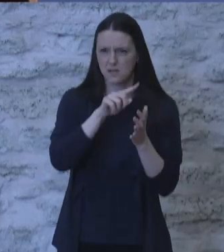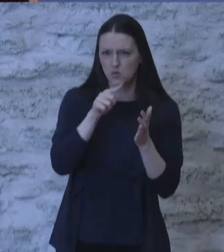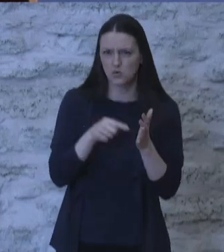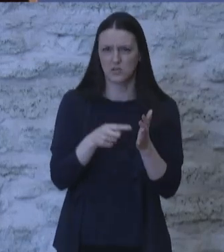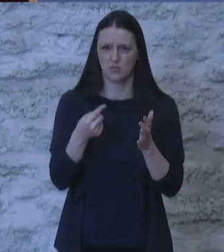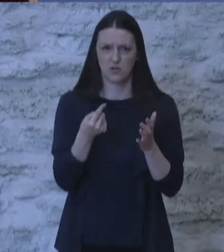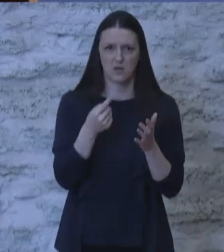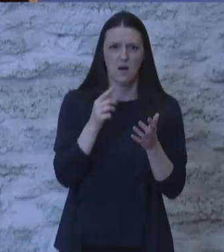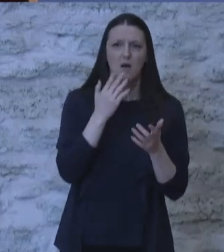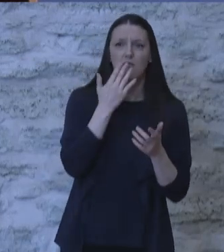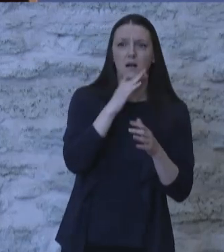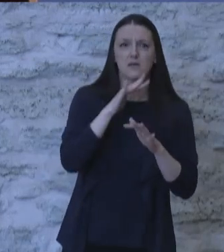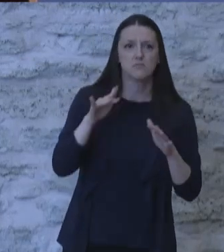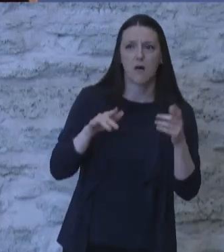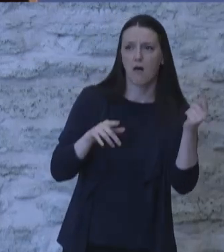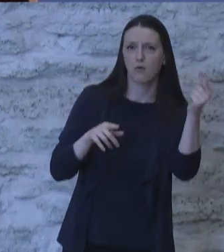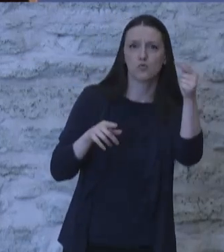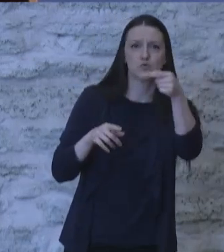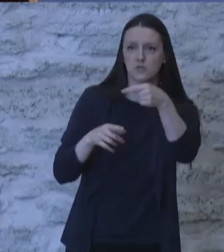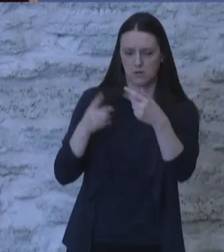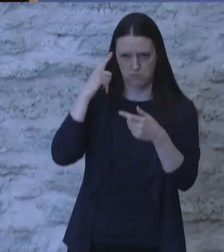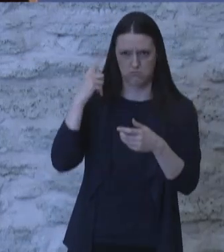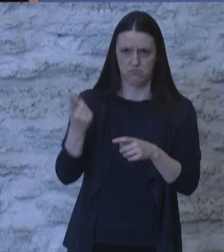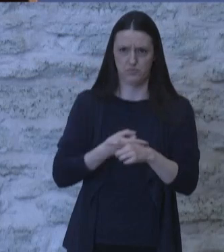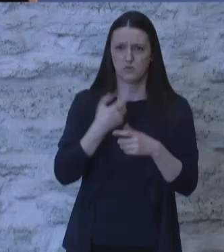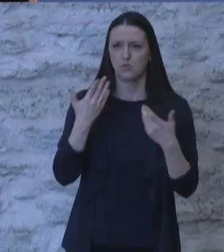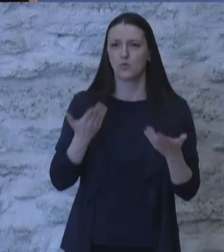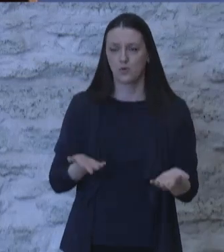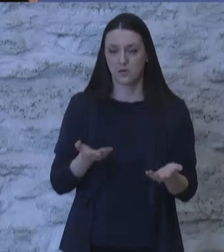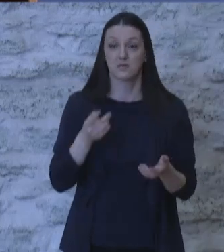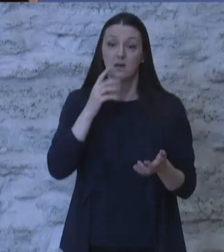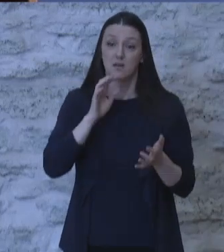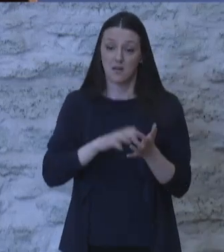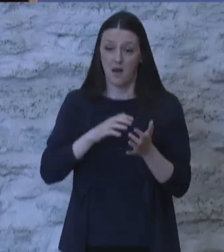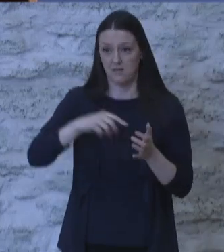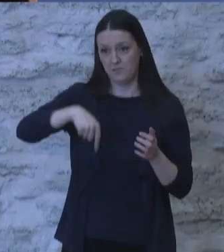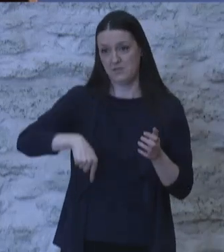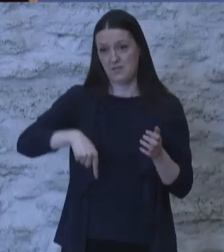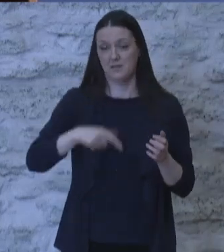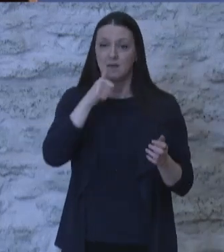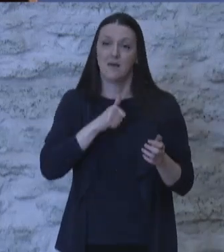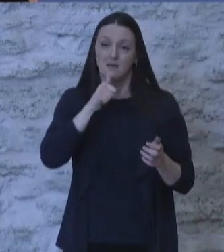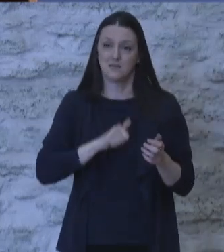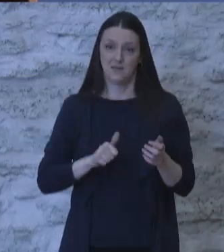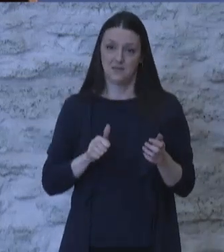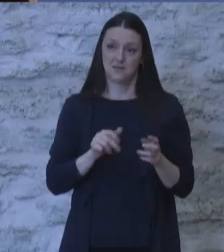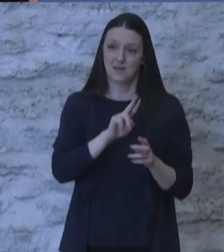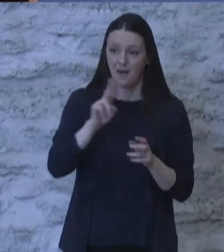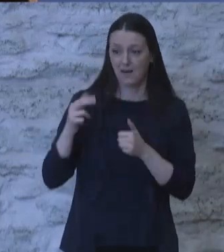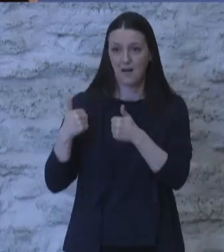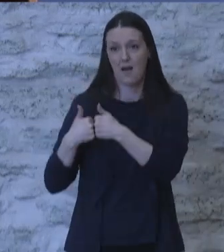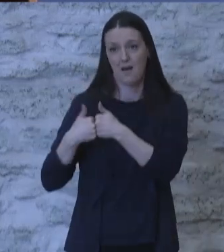välismaal esitatakse, siis võib eeldada, et see tuleb kuskilt siit meie lähedalt.